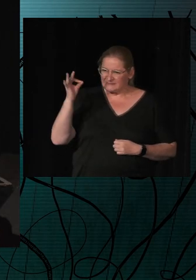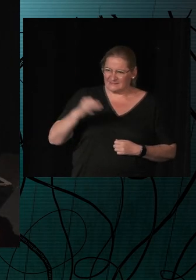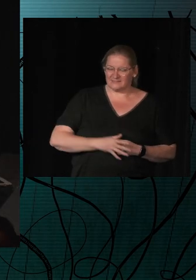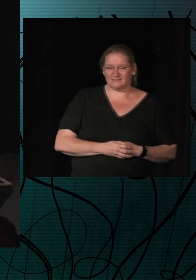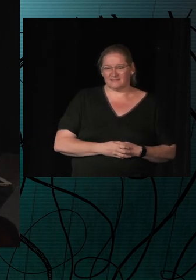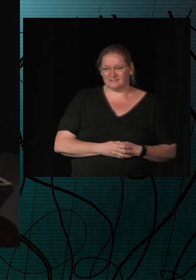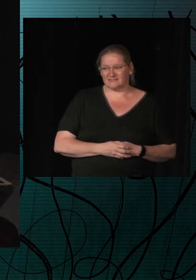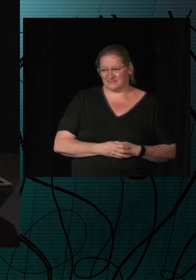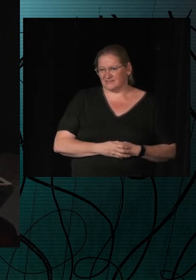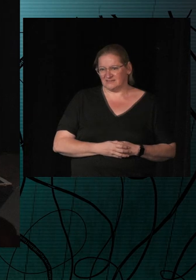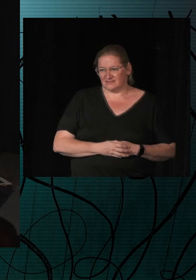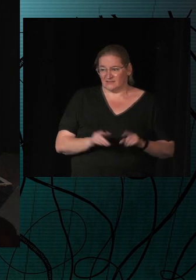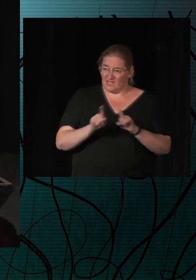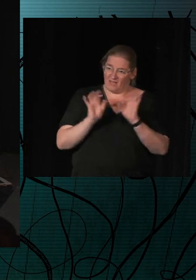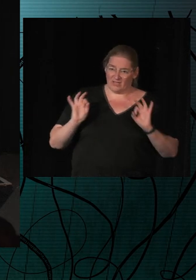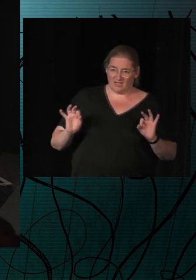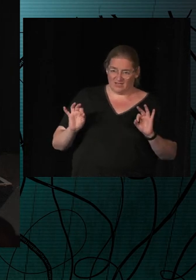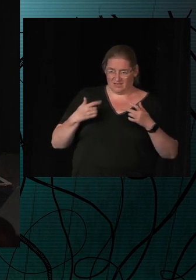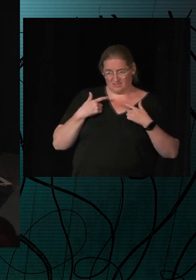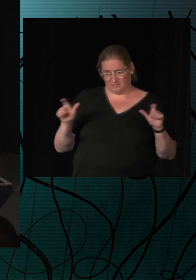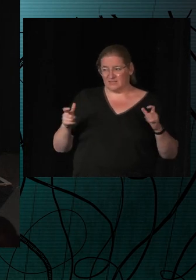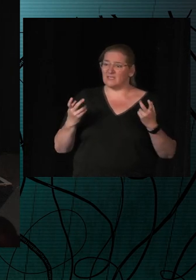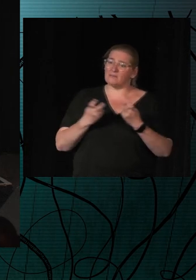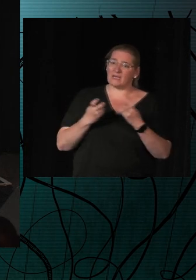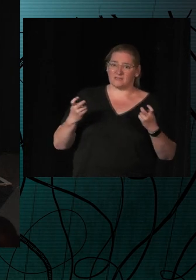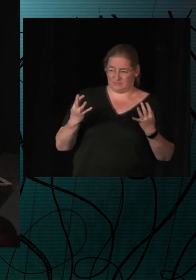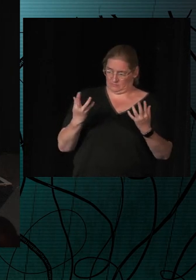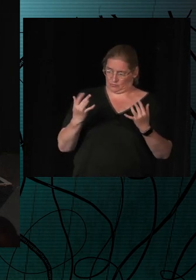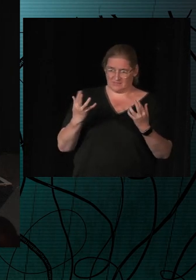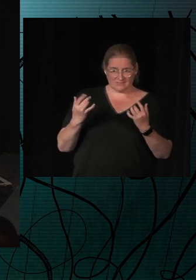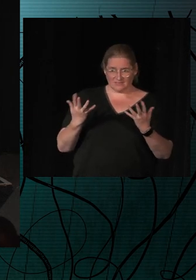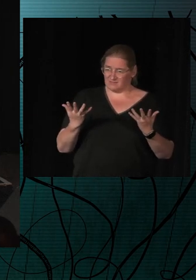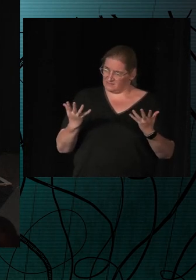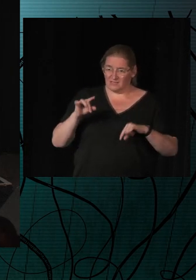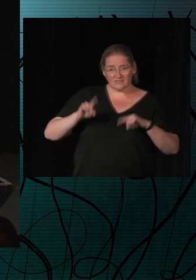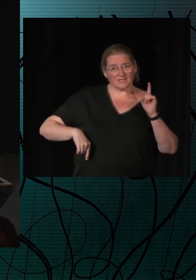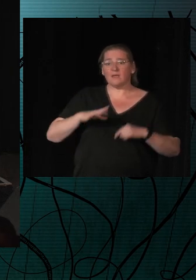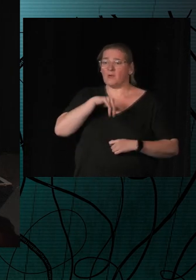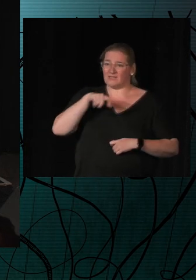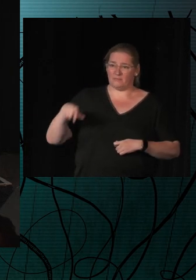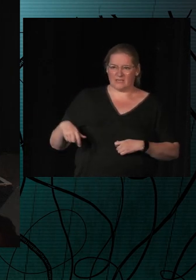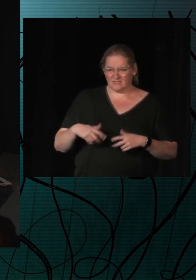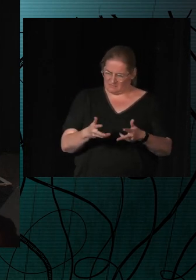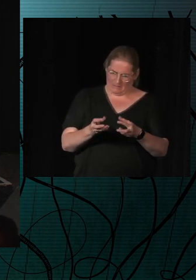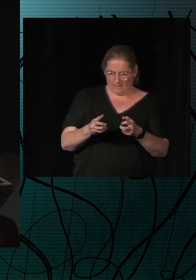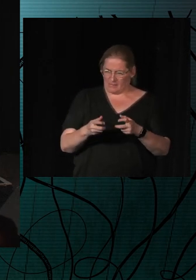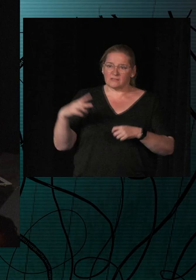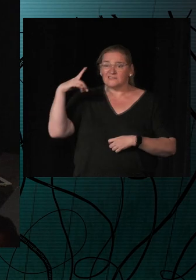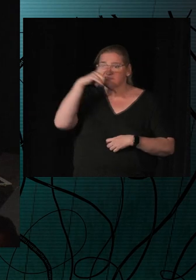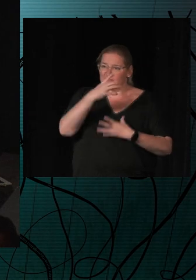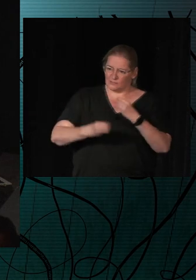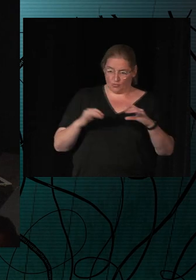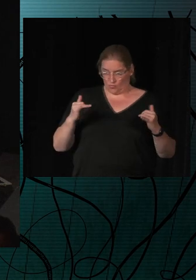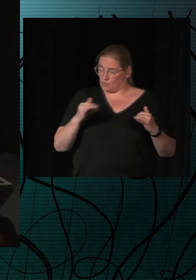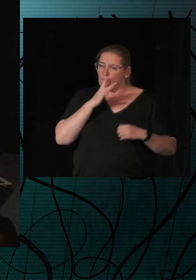aussi la question de l'accessibilité tout simplement sur la motricité c'est pas forcément toujours accessible à tout le monde de faire certaines actions ou de jouer à